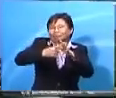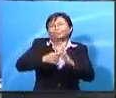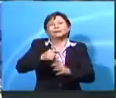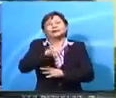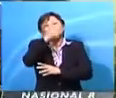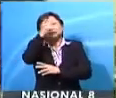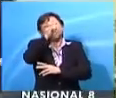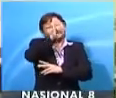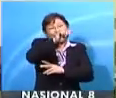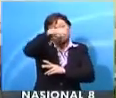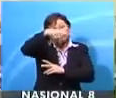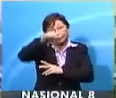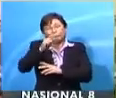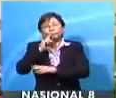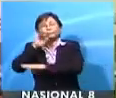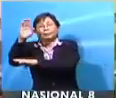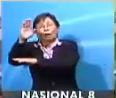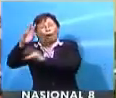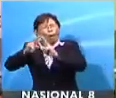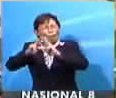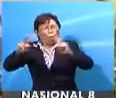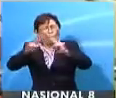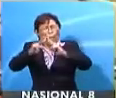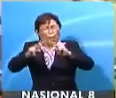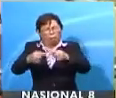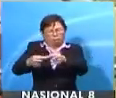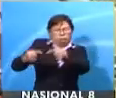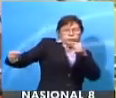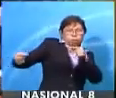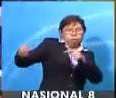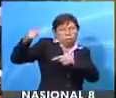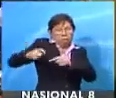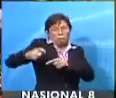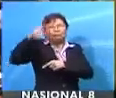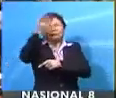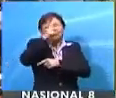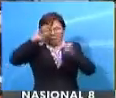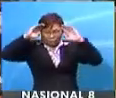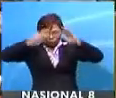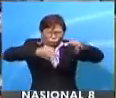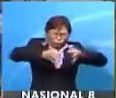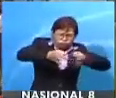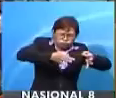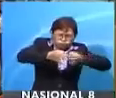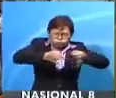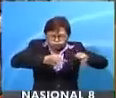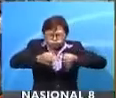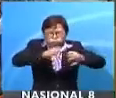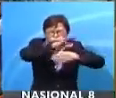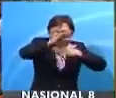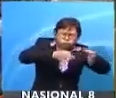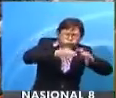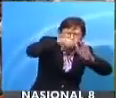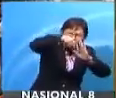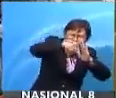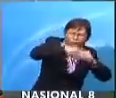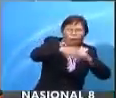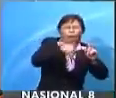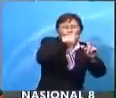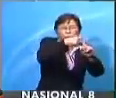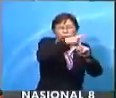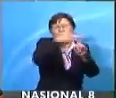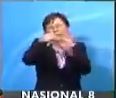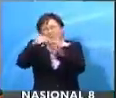Memandangkan TPP merupakan perjanjian paling kontroversi yang memerlukan kerajaan memberi penerangan secara menyeluruh mengenai pro dan